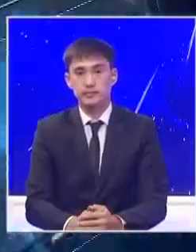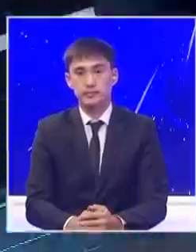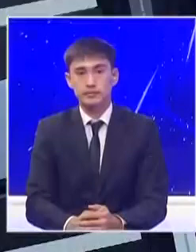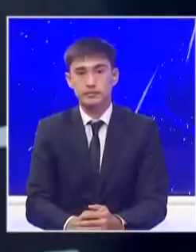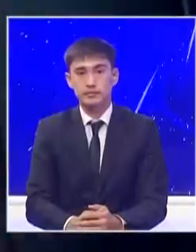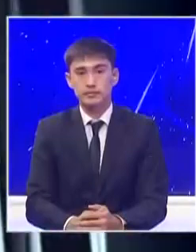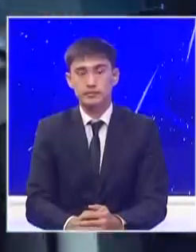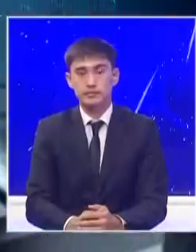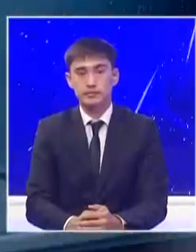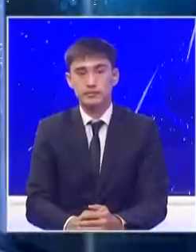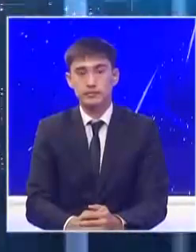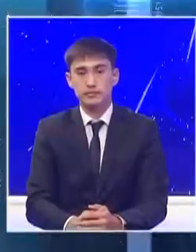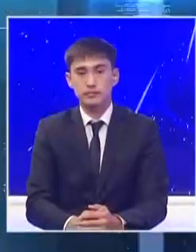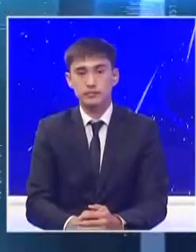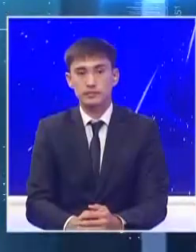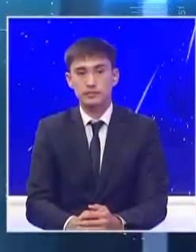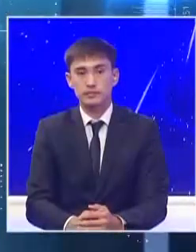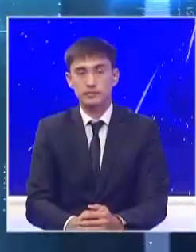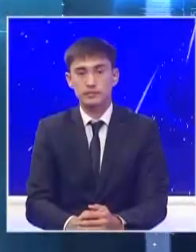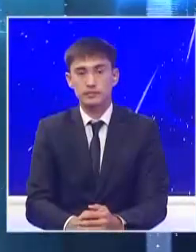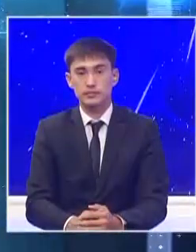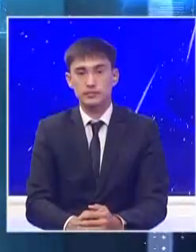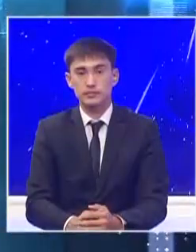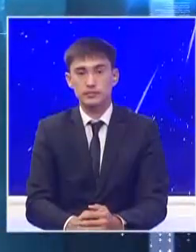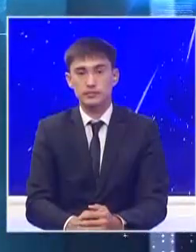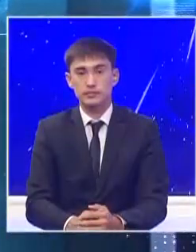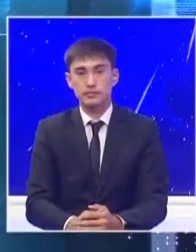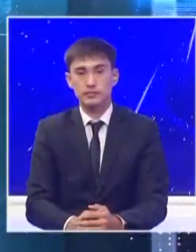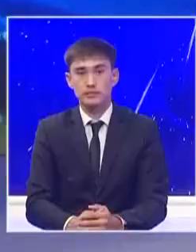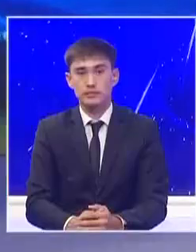Топтаманы ғалымдар ақпараттармен дайындаған Амина Құдайберген, Жетісу арнасы.